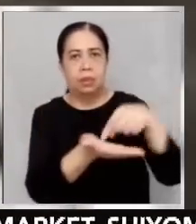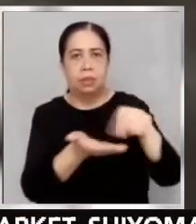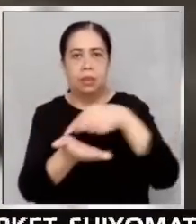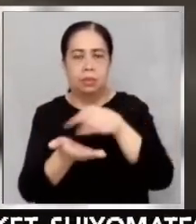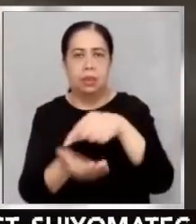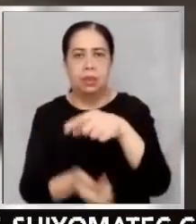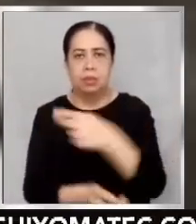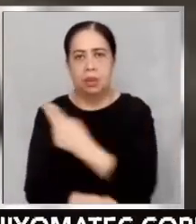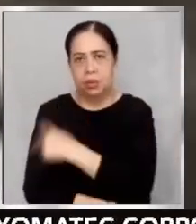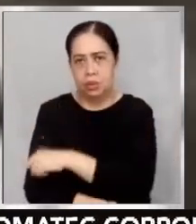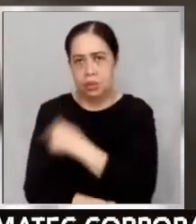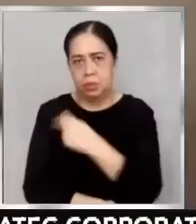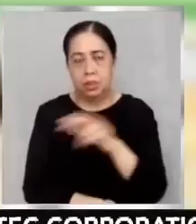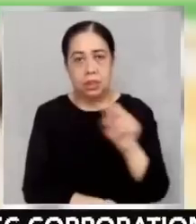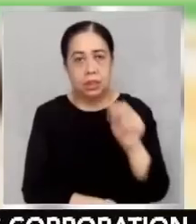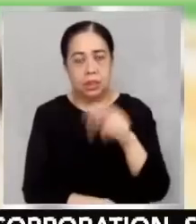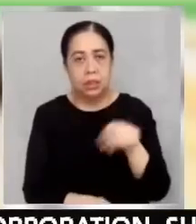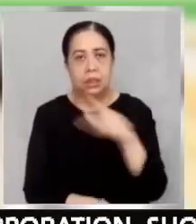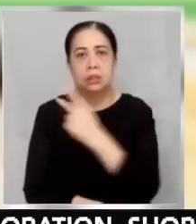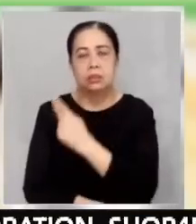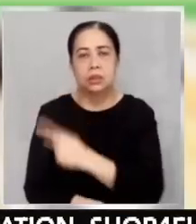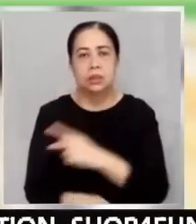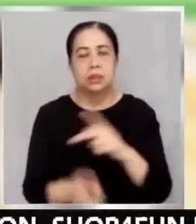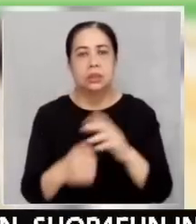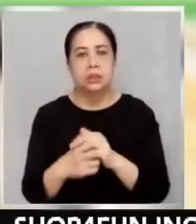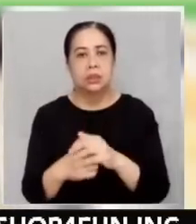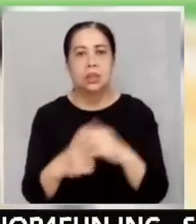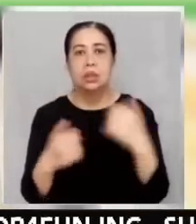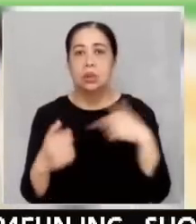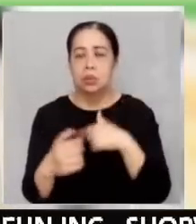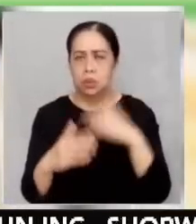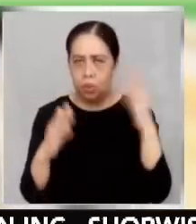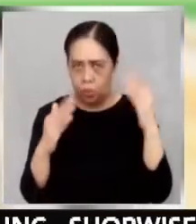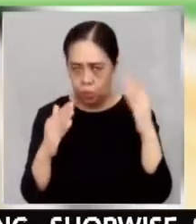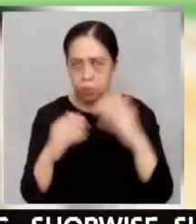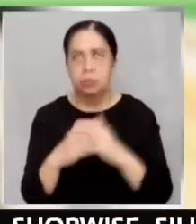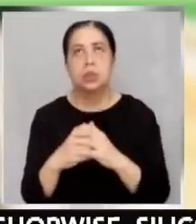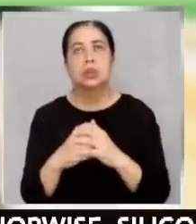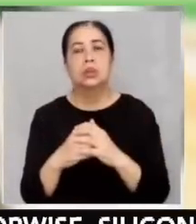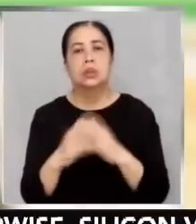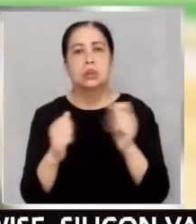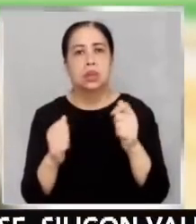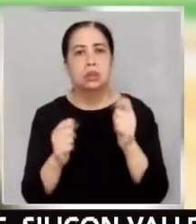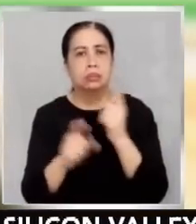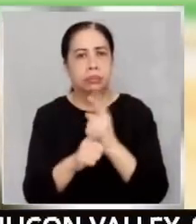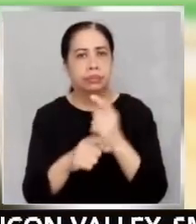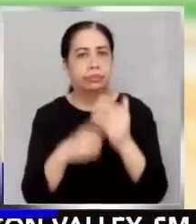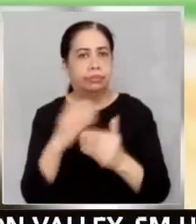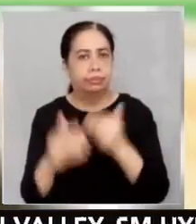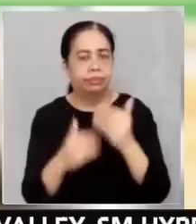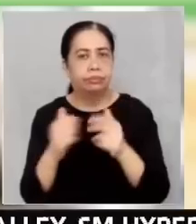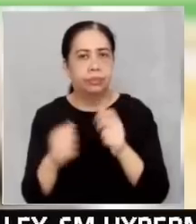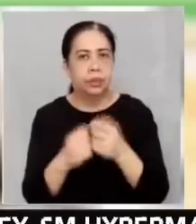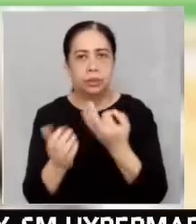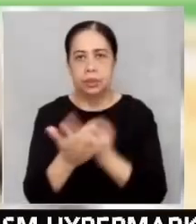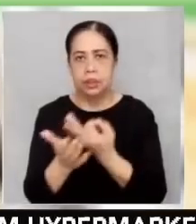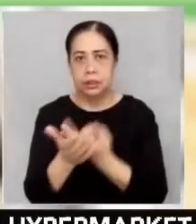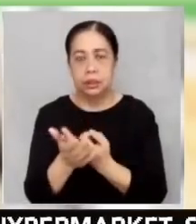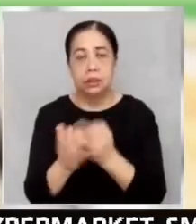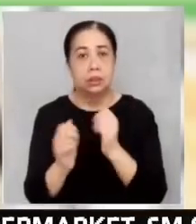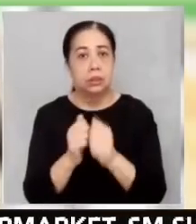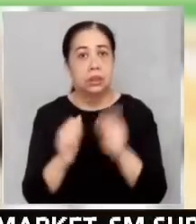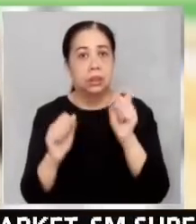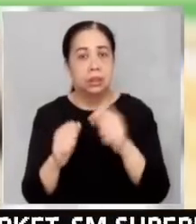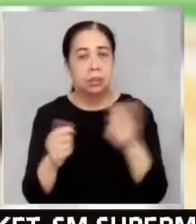mga nangangailangang pasyente. Tayo ay umaasa sa maayos na patakbo ng finances natin, meaning dapat may puwapasok na